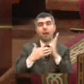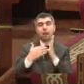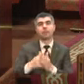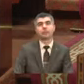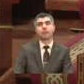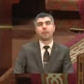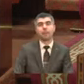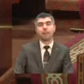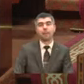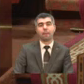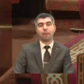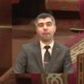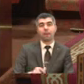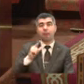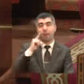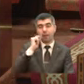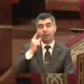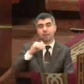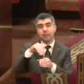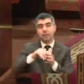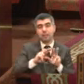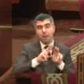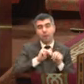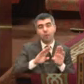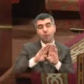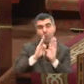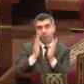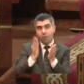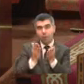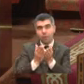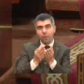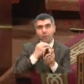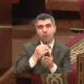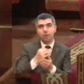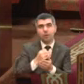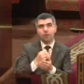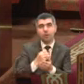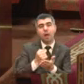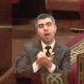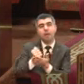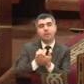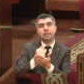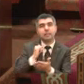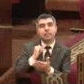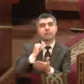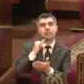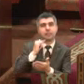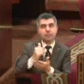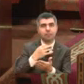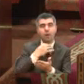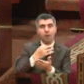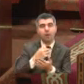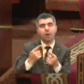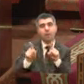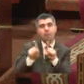للنائب السيد نائب التجمع الدستوري رانا داك الشيء تقريبا اللي تيقولوا اكاد اكون حفظته عن ظهر قلب، لان في كل جلسه